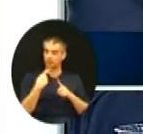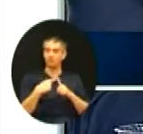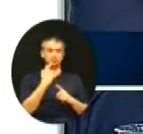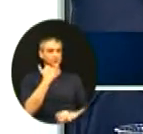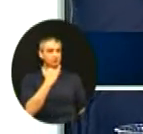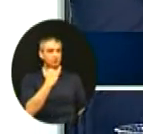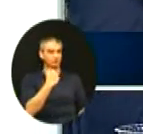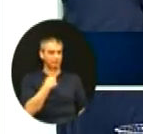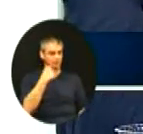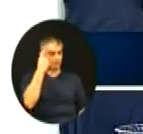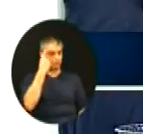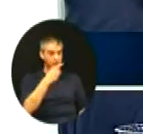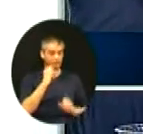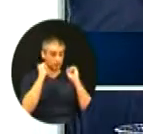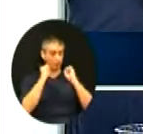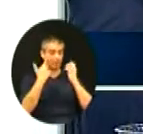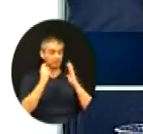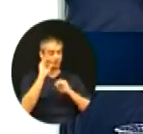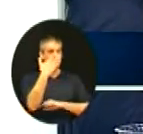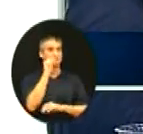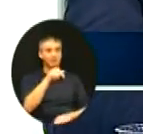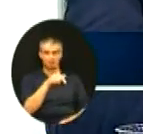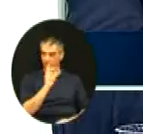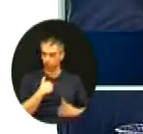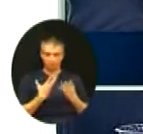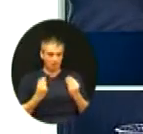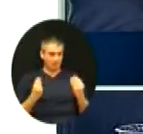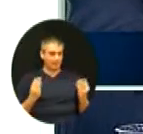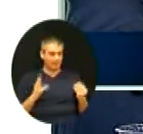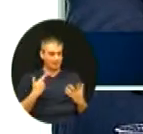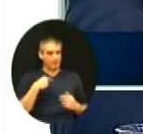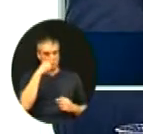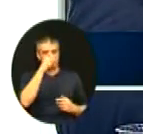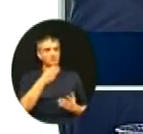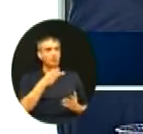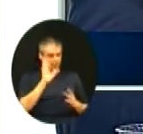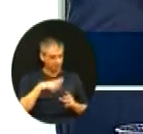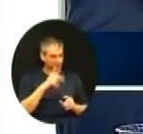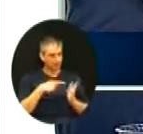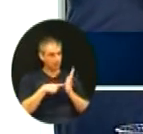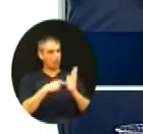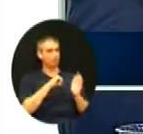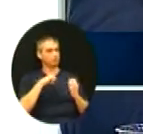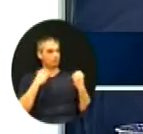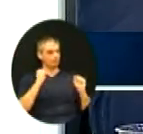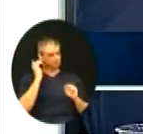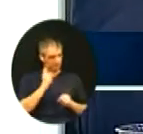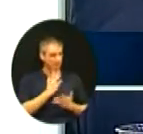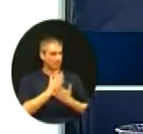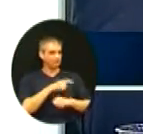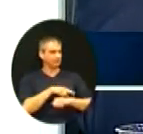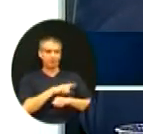וחצי. נכון. ואני חושב שביום הולדת ה-70 של המדינה הזאת, שיש לנו הרבה במה להתגאות, גם צריך להראות עצמאות. הגיע הזמן שלא